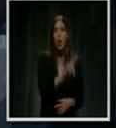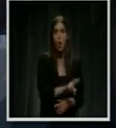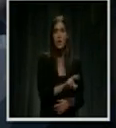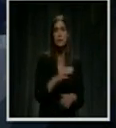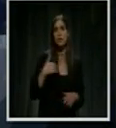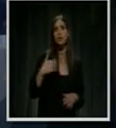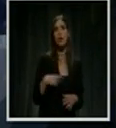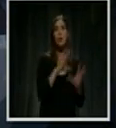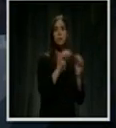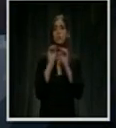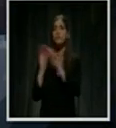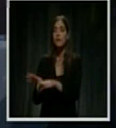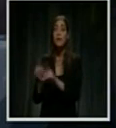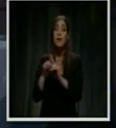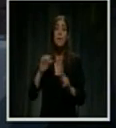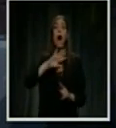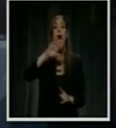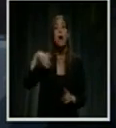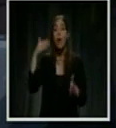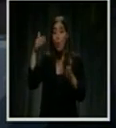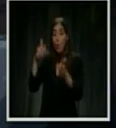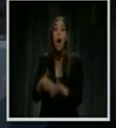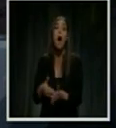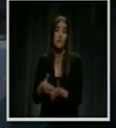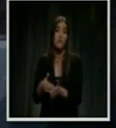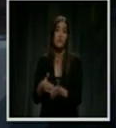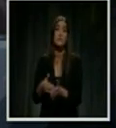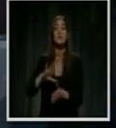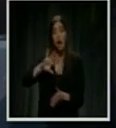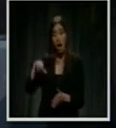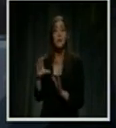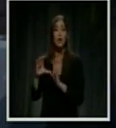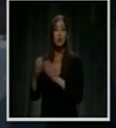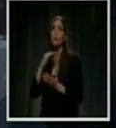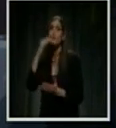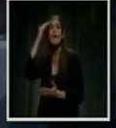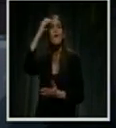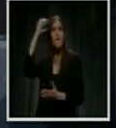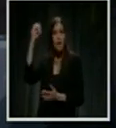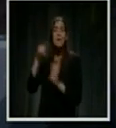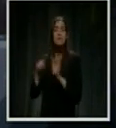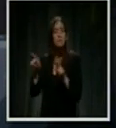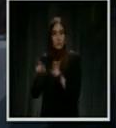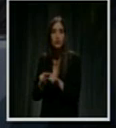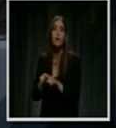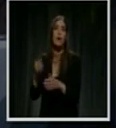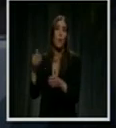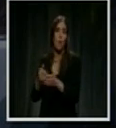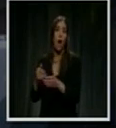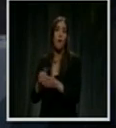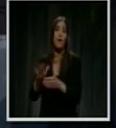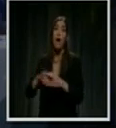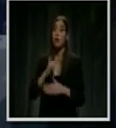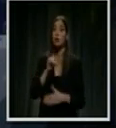lill-Ġordaniżi, u żammejnihom aħna, żammejnihom mill-oppożizzjoni. Għaliex li kieku hemmhekk illum huwa mibni